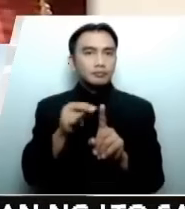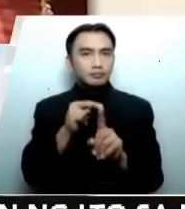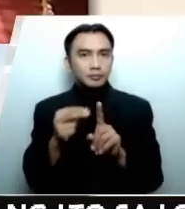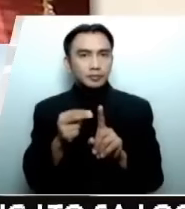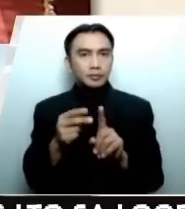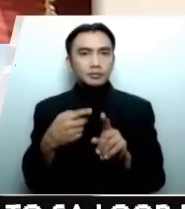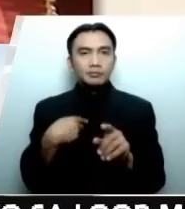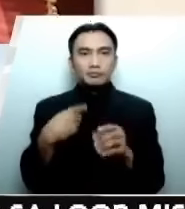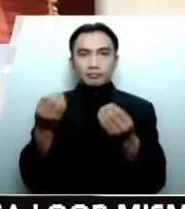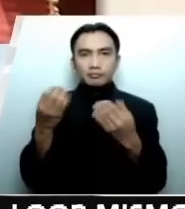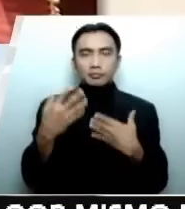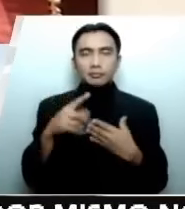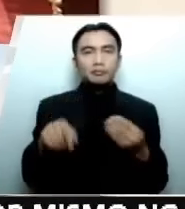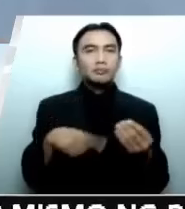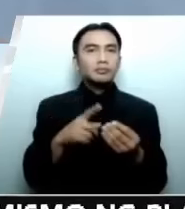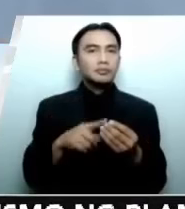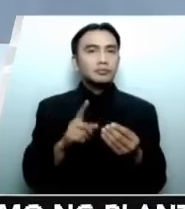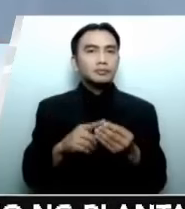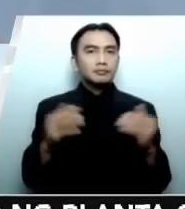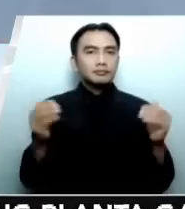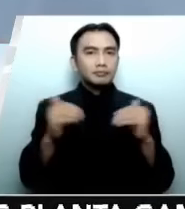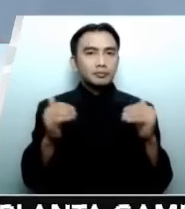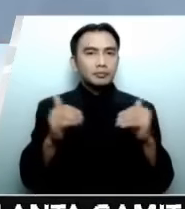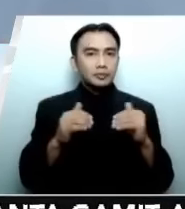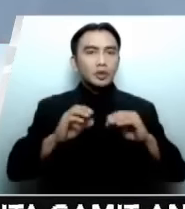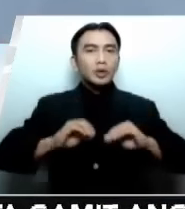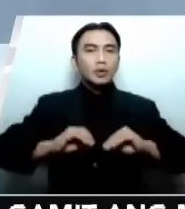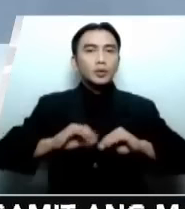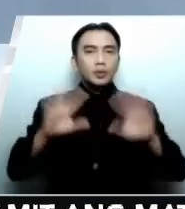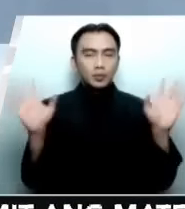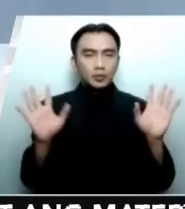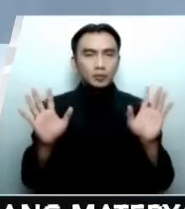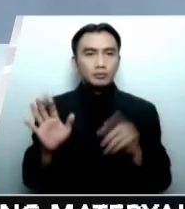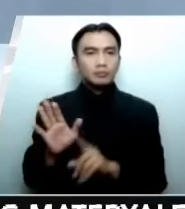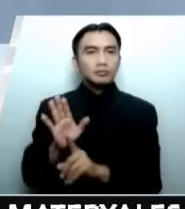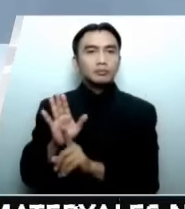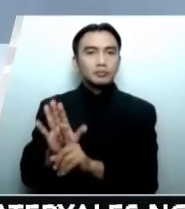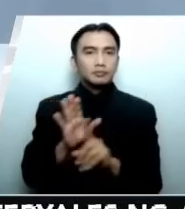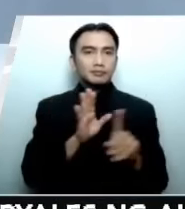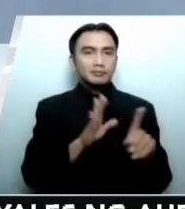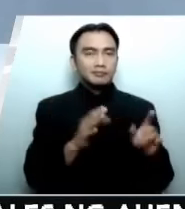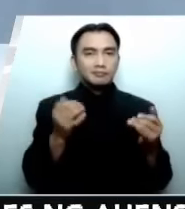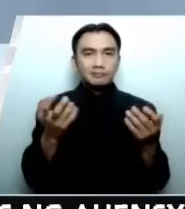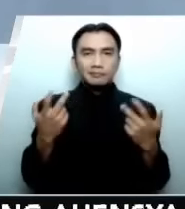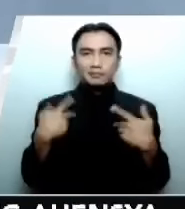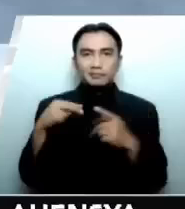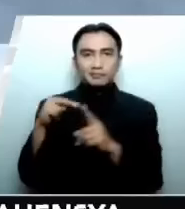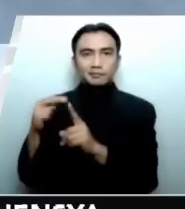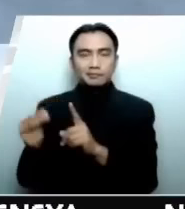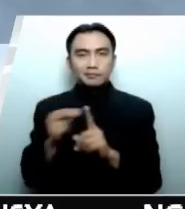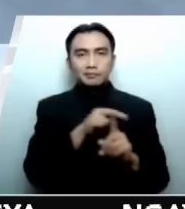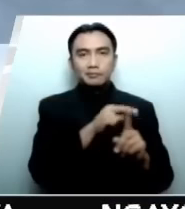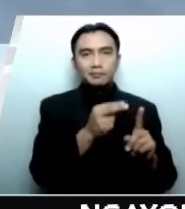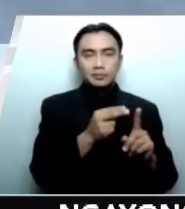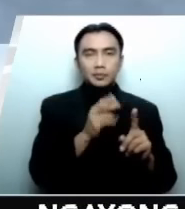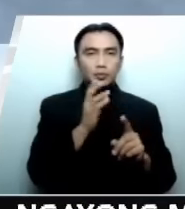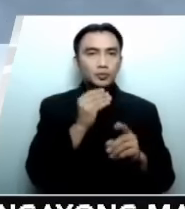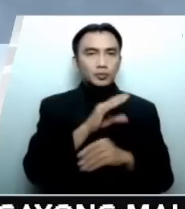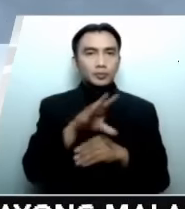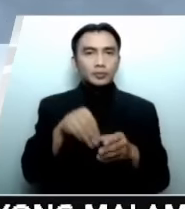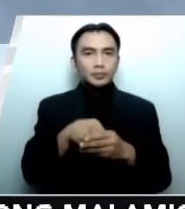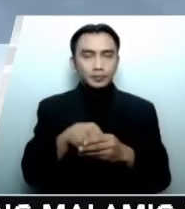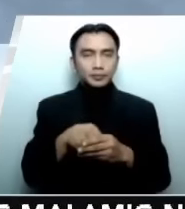the meeting. Klaro na ang posisyon ng bawat parties involved. Importante kasi